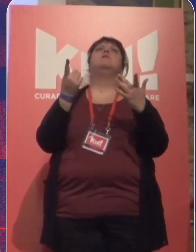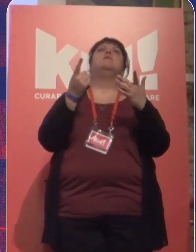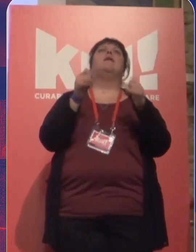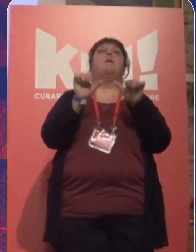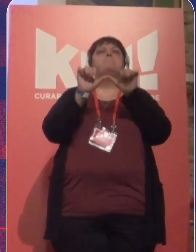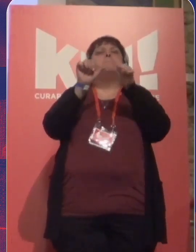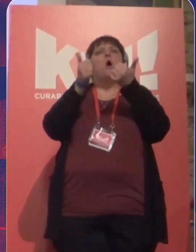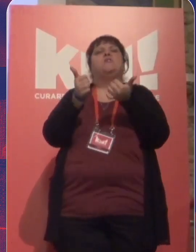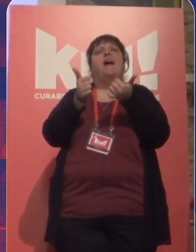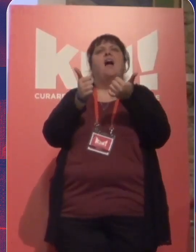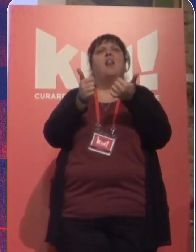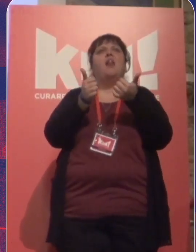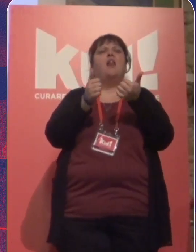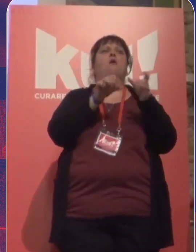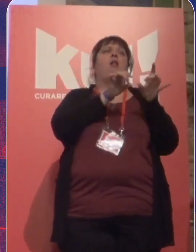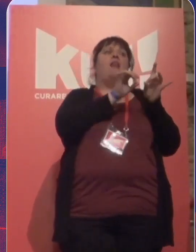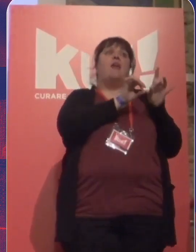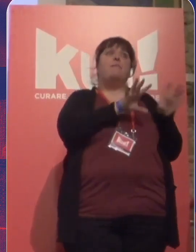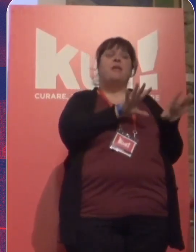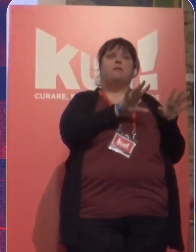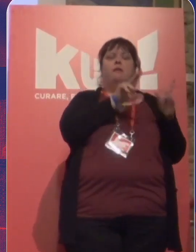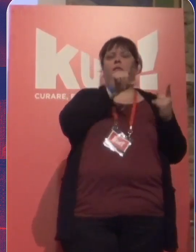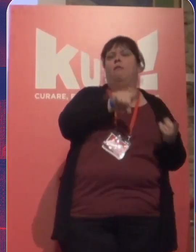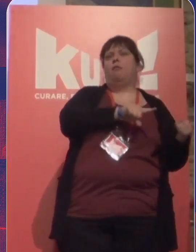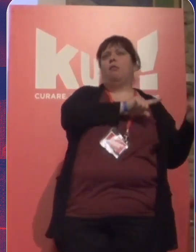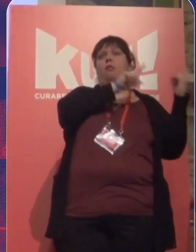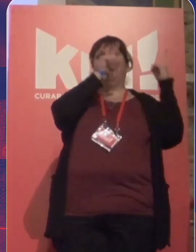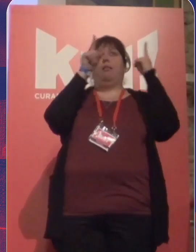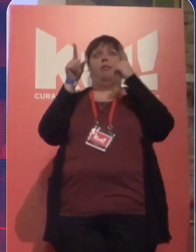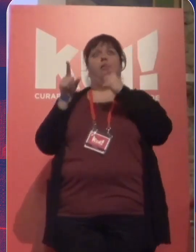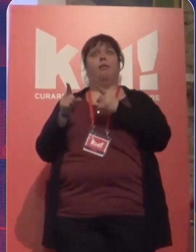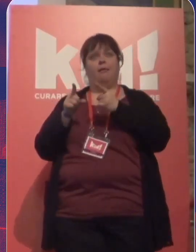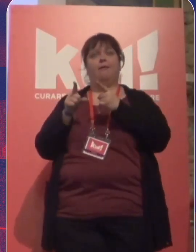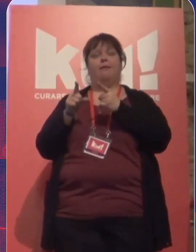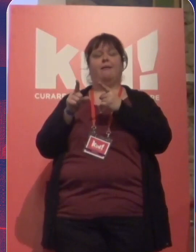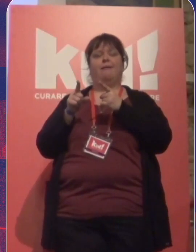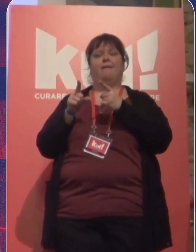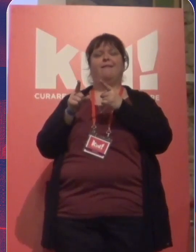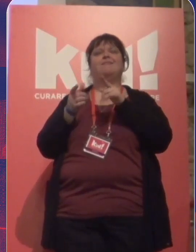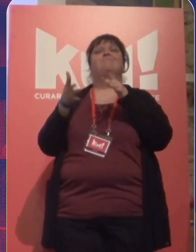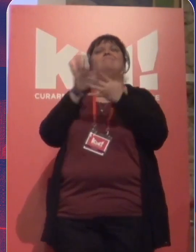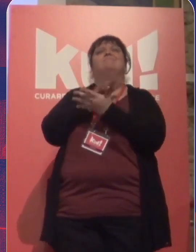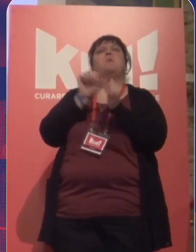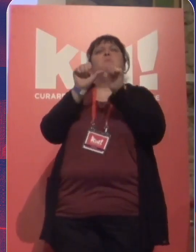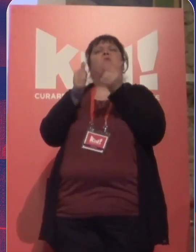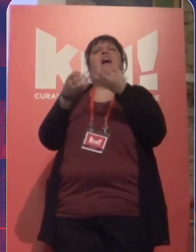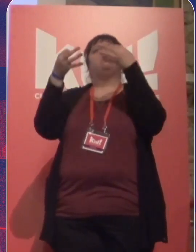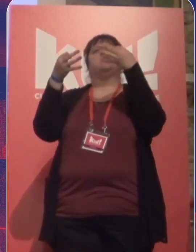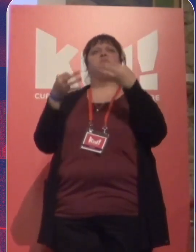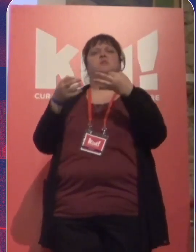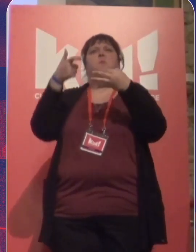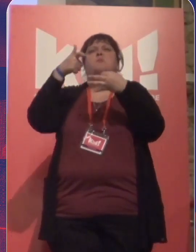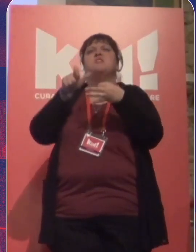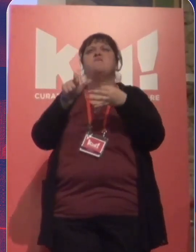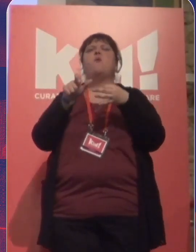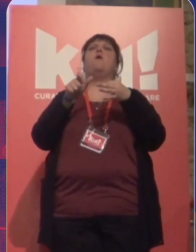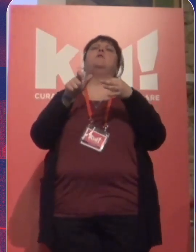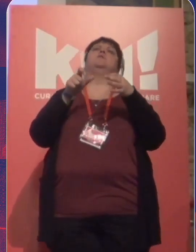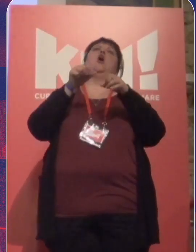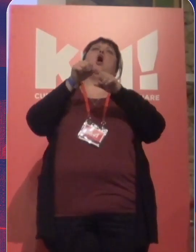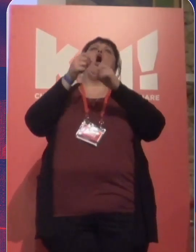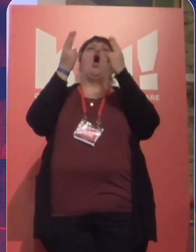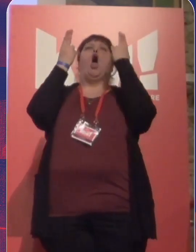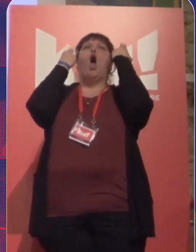conta più della libertà l'obbedienza la schiavitù la